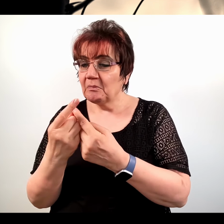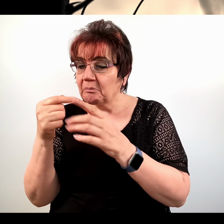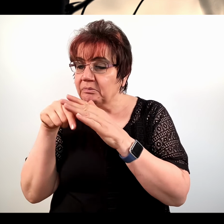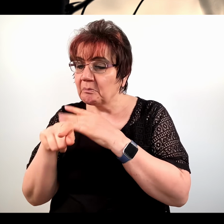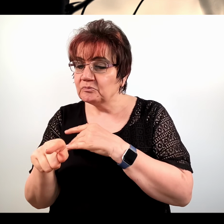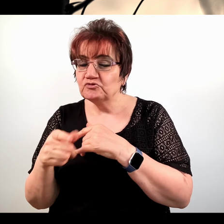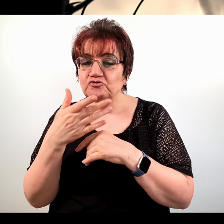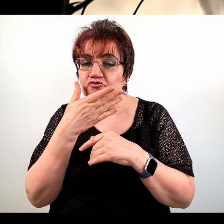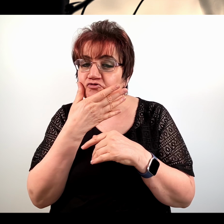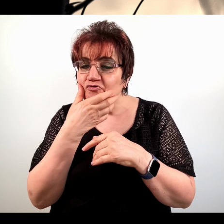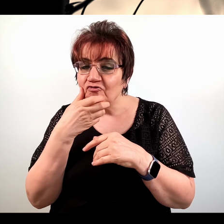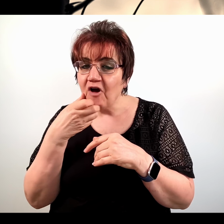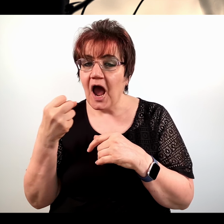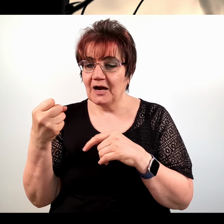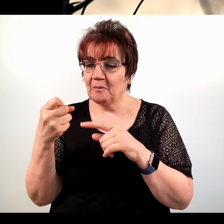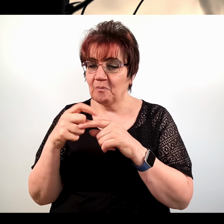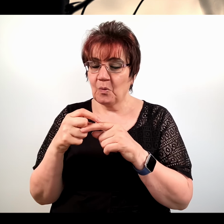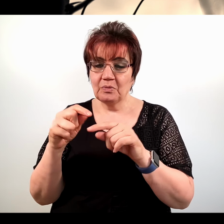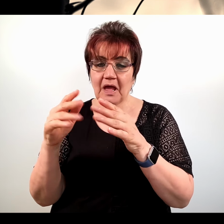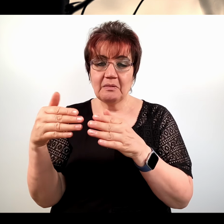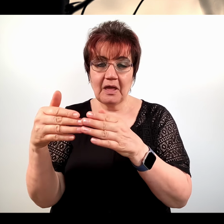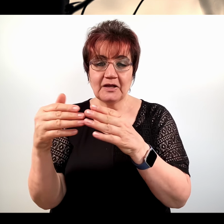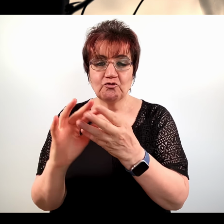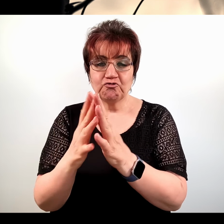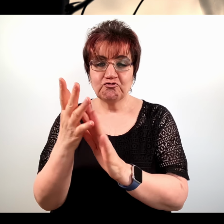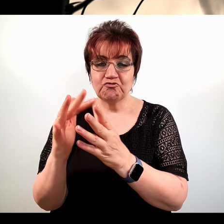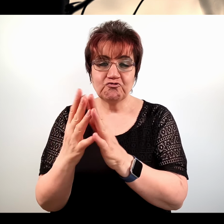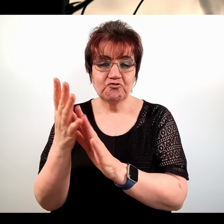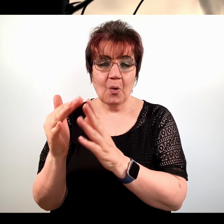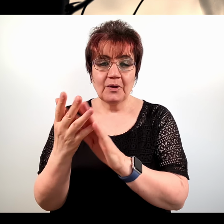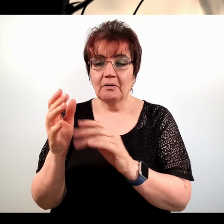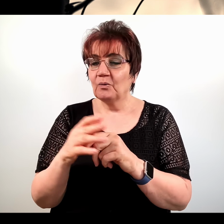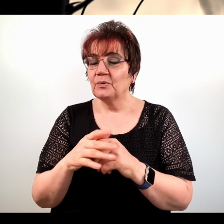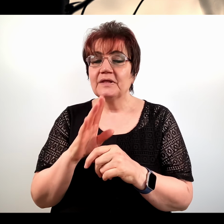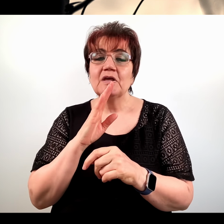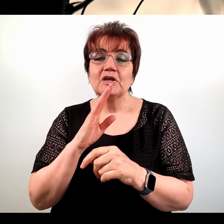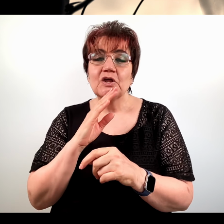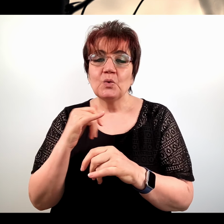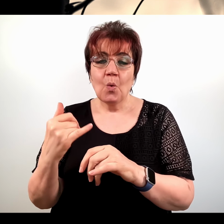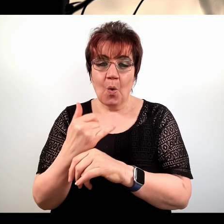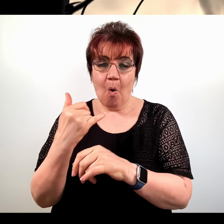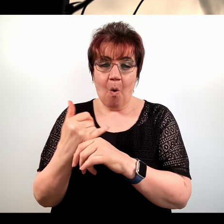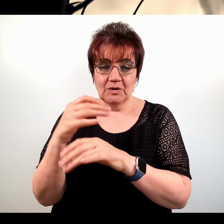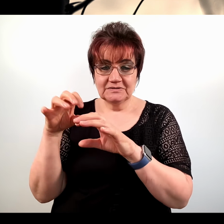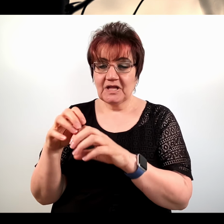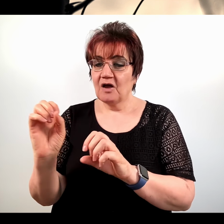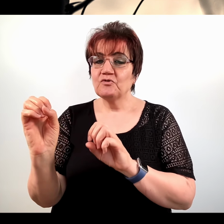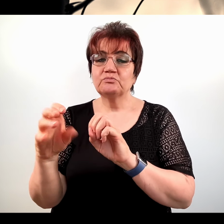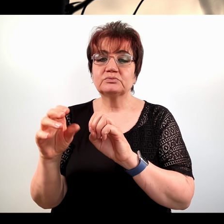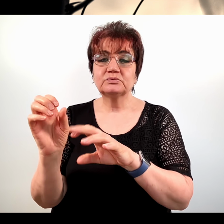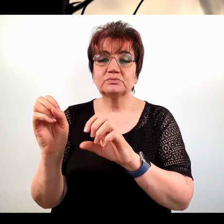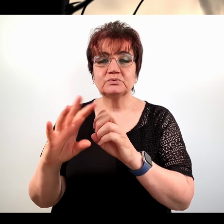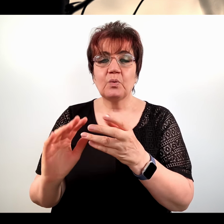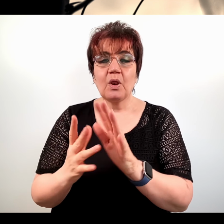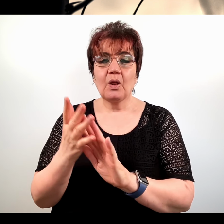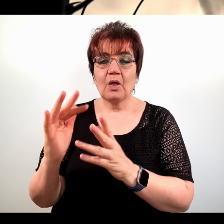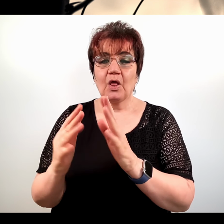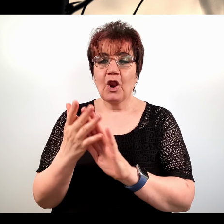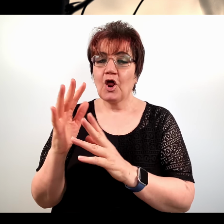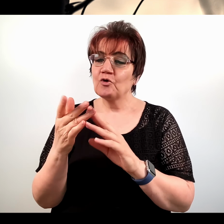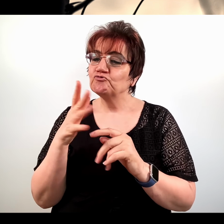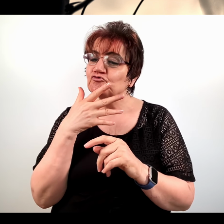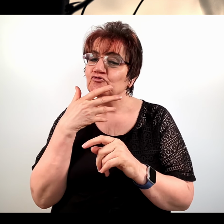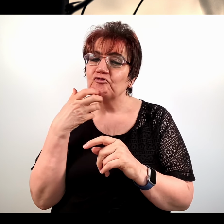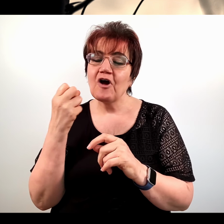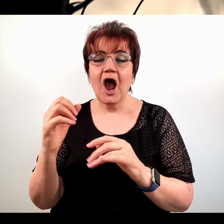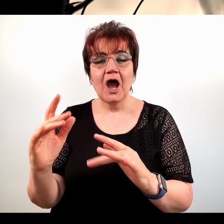das Feuer loderte in einer Ecke und es fehlte ihm an keinem Abend an Holz, um es nachzulegen, so, dass